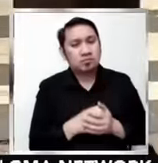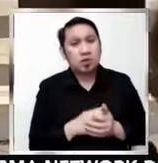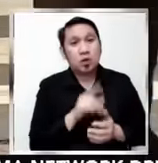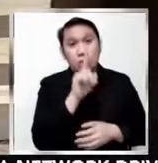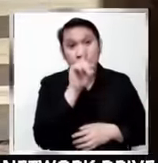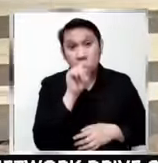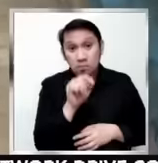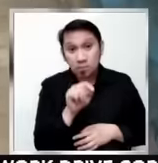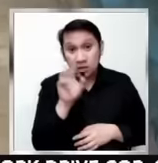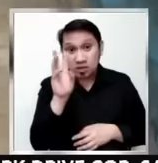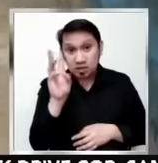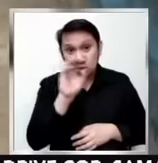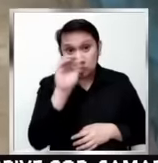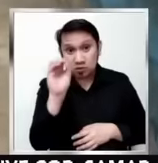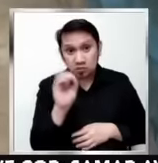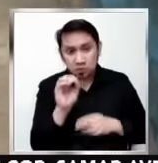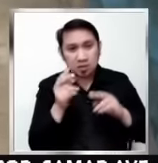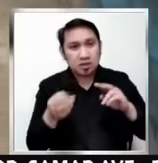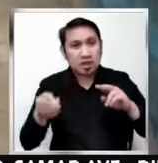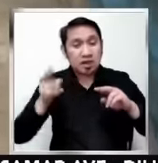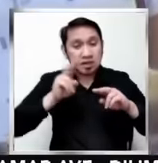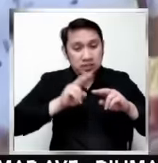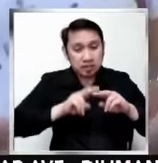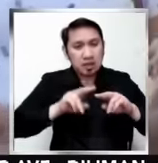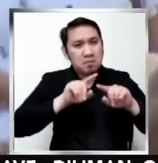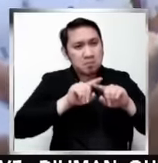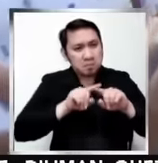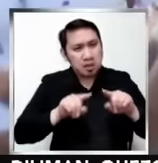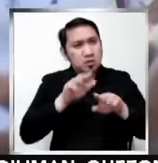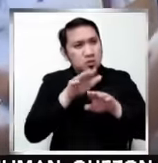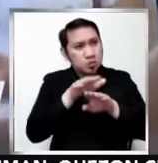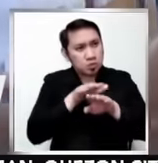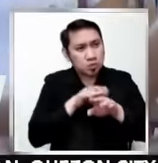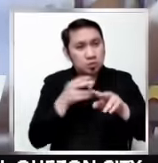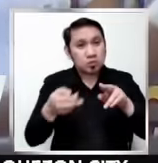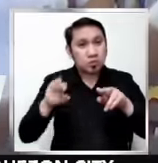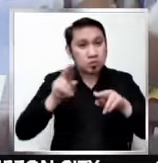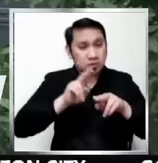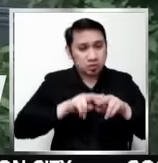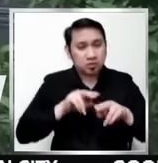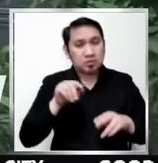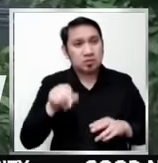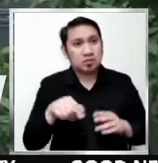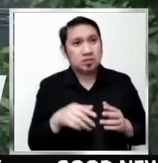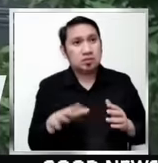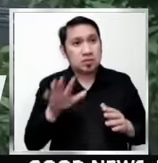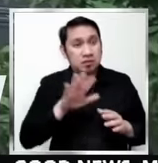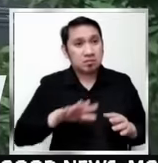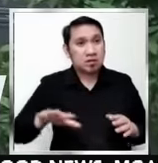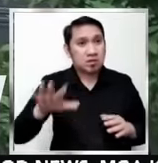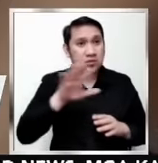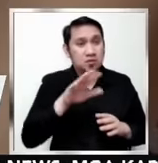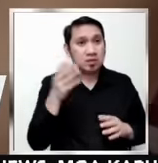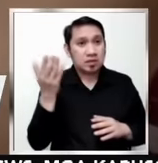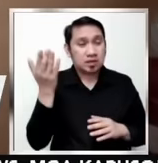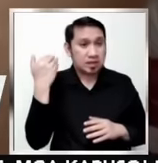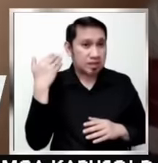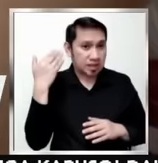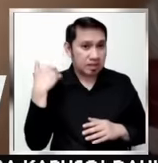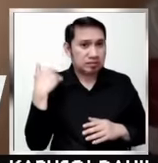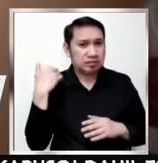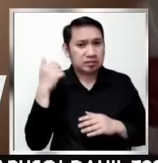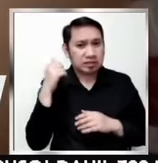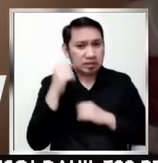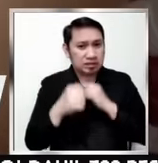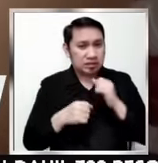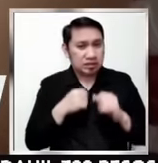itong pagtaas, pero mas mabagal ang paglaki niyan kumpara sa 3% ng paglobo ng populasyon noong mga nakalipas na dekada. Ang fertility rate